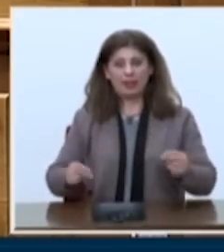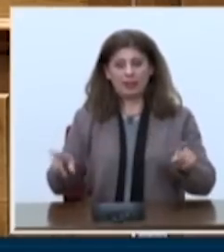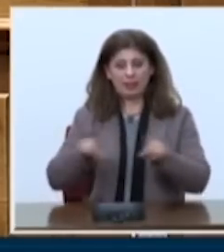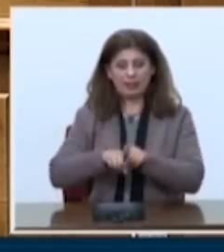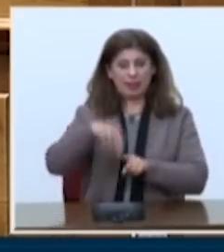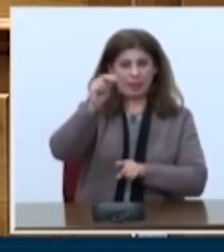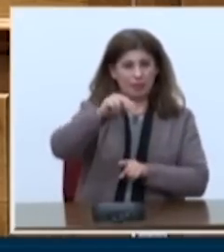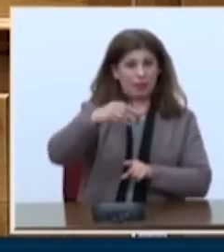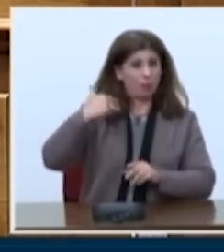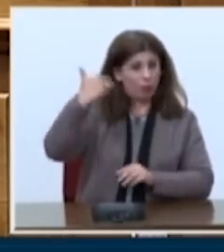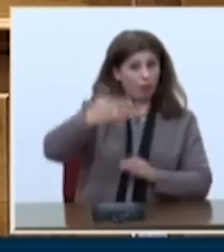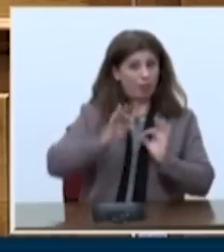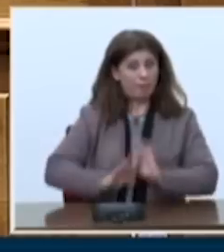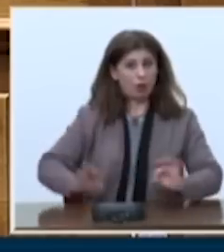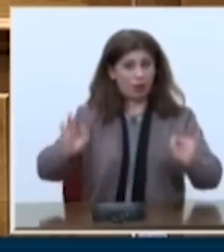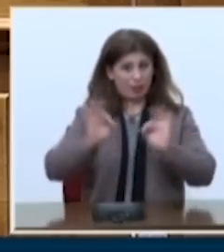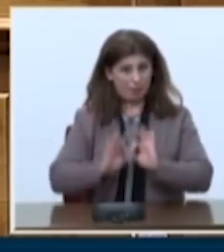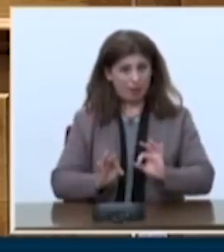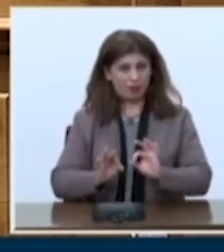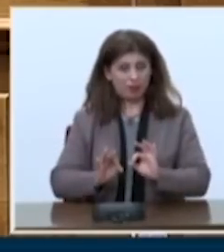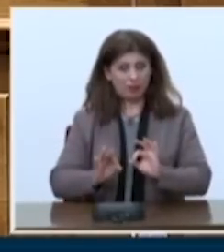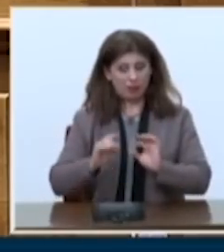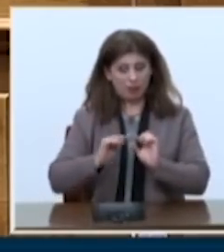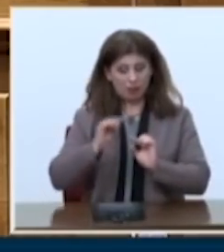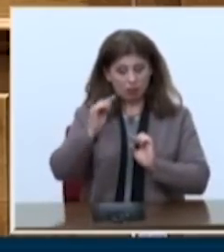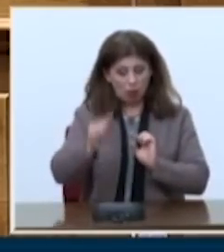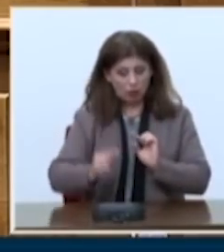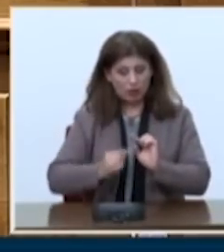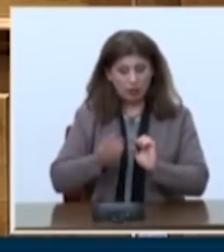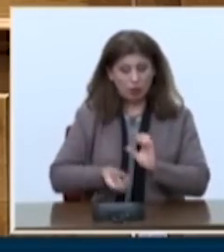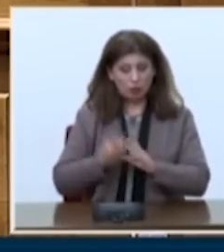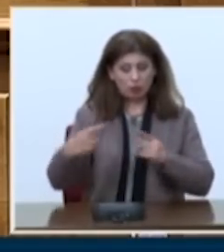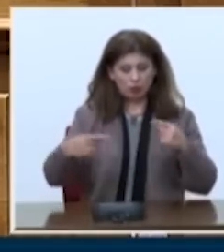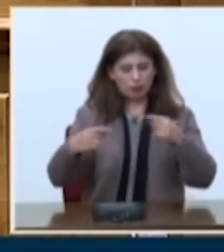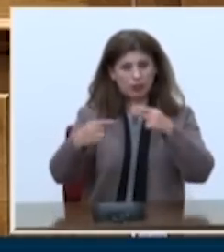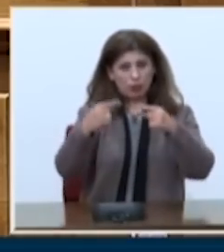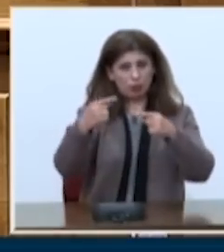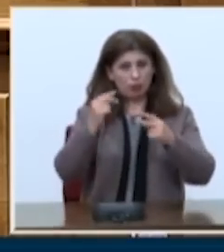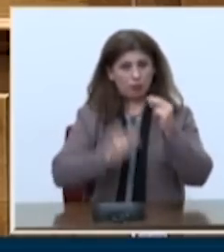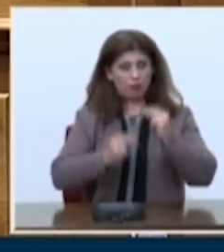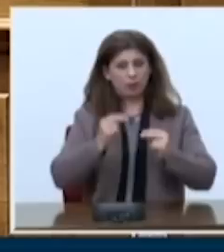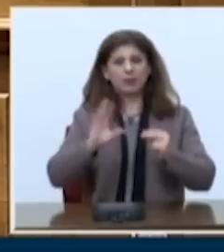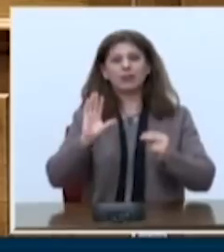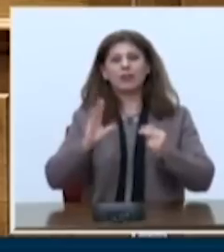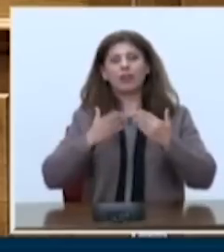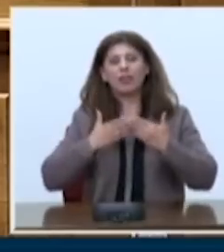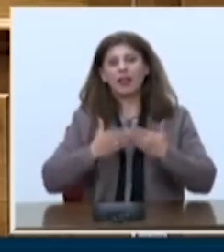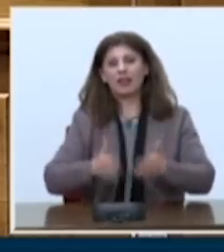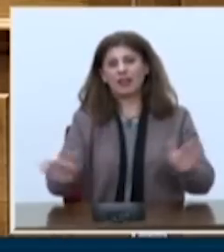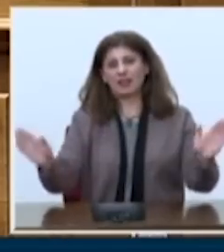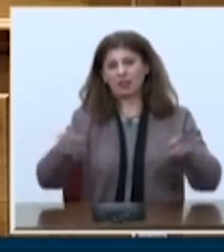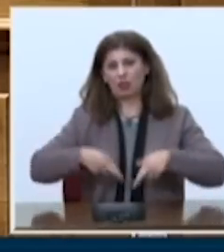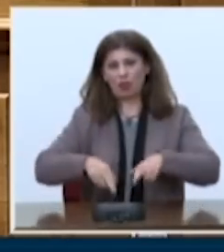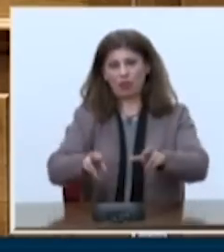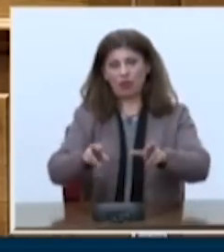που θα προετοιμάσει όμως τον κύκλο νέων συγκρούσεων και προβλημάτων και δεν θα ανοίξει το δρόμο για επίλυση σωστή